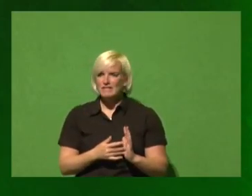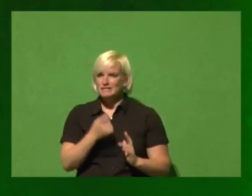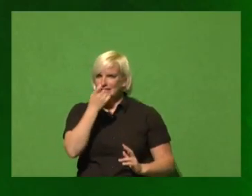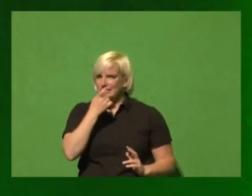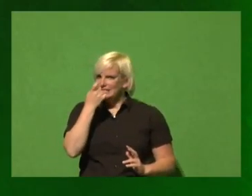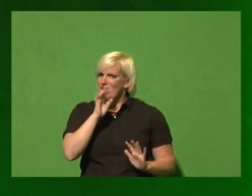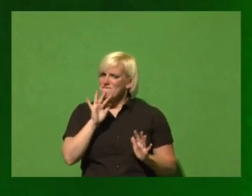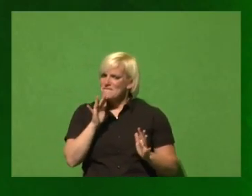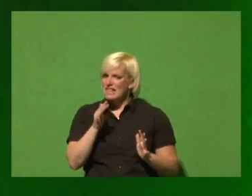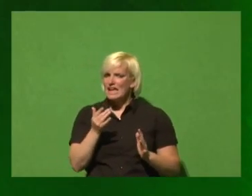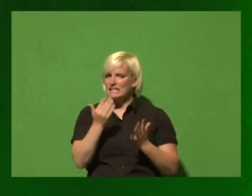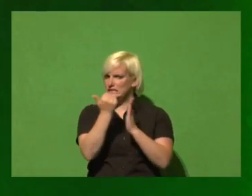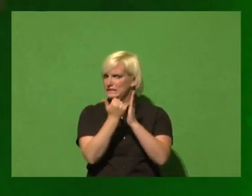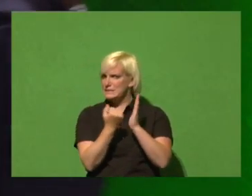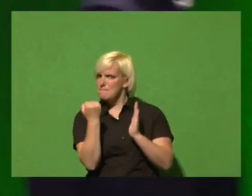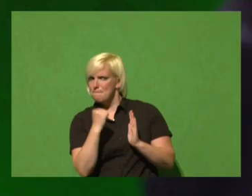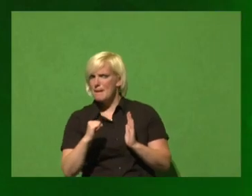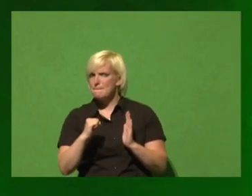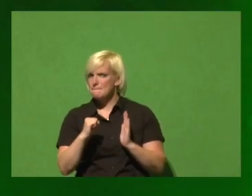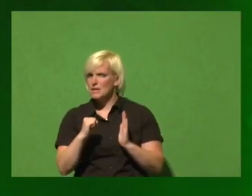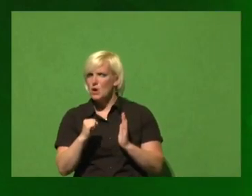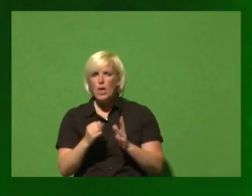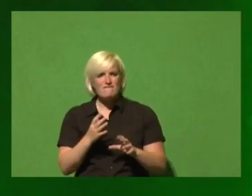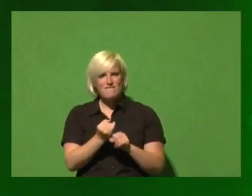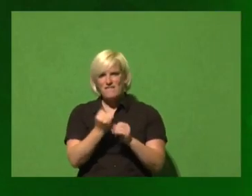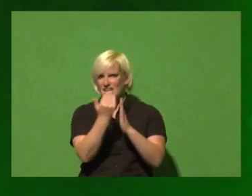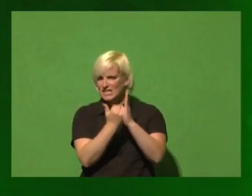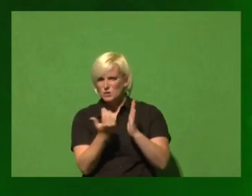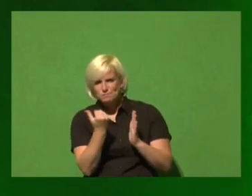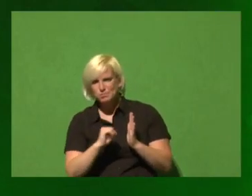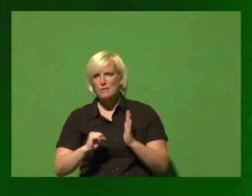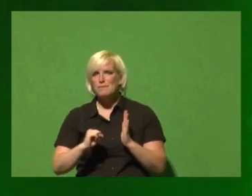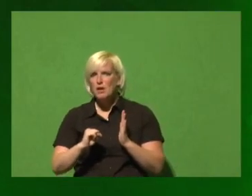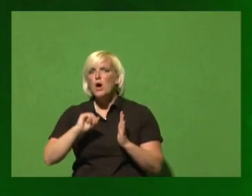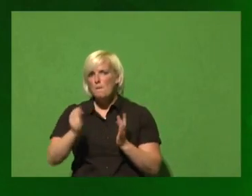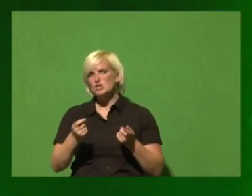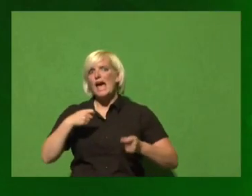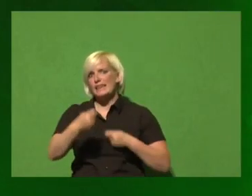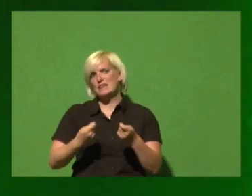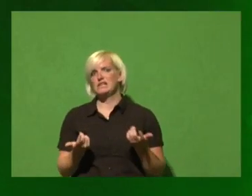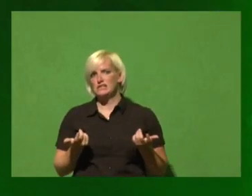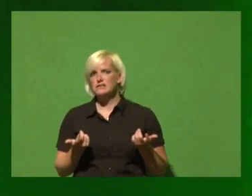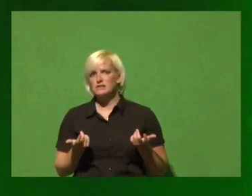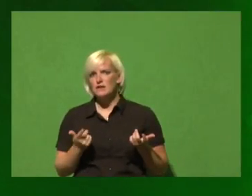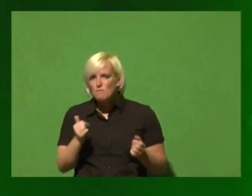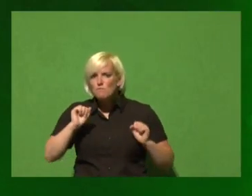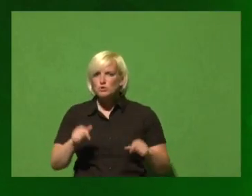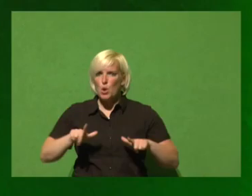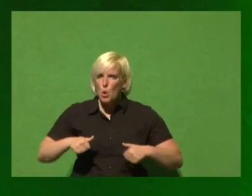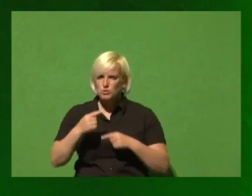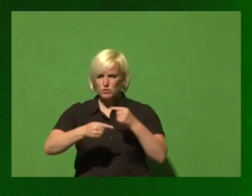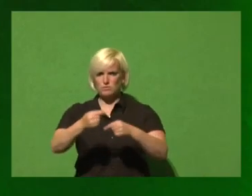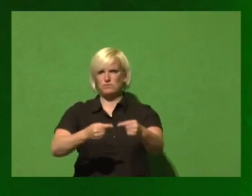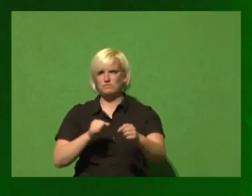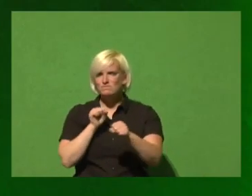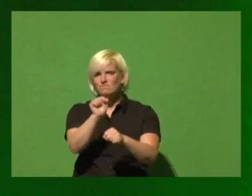bestehen, dass es sich um ein recht- oder verfassungsmäßiges Gesetz handelt, entsprechende juristische Schritte auch einzuleiten.